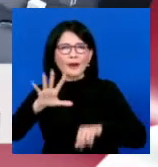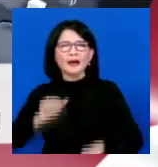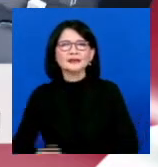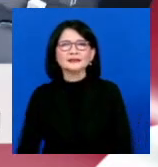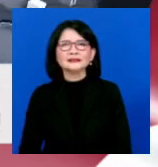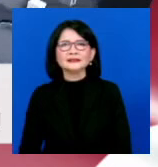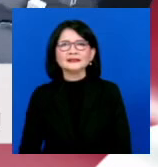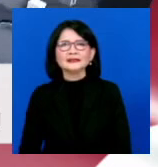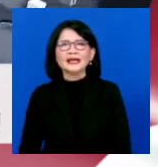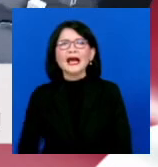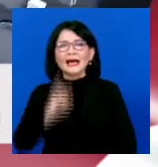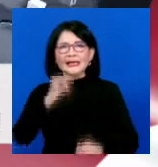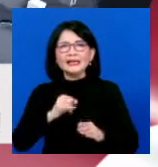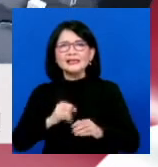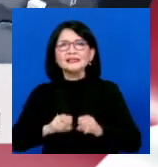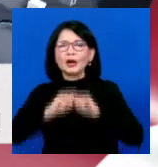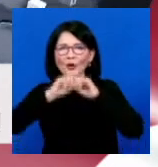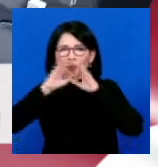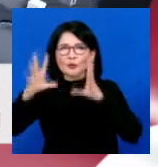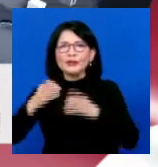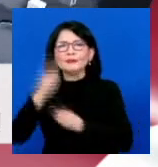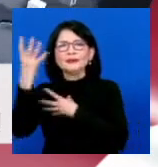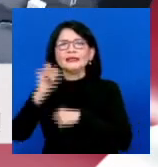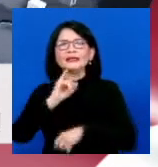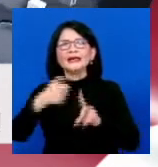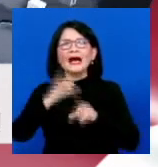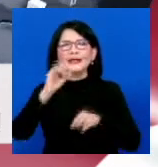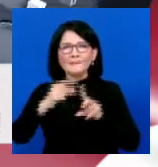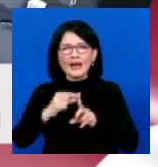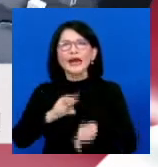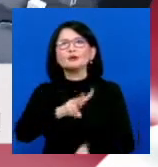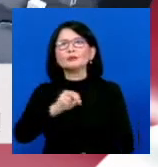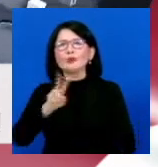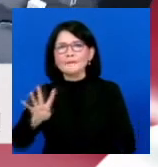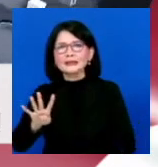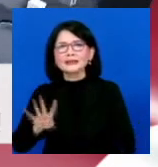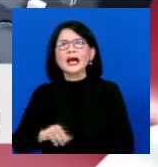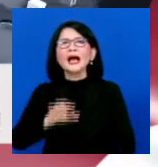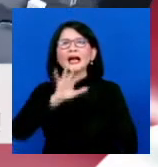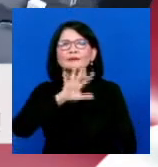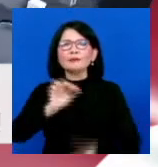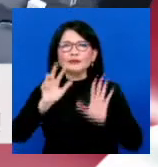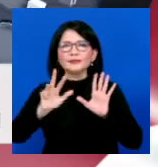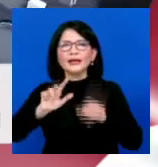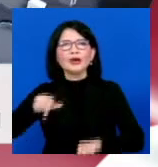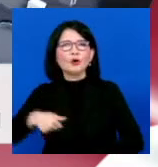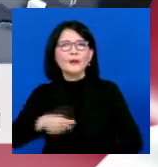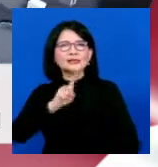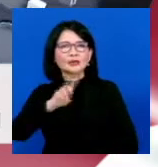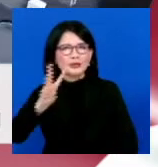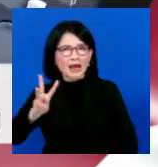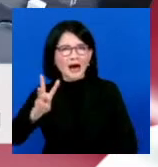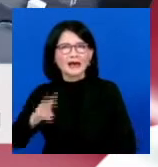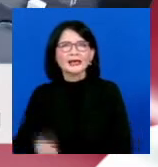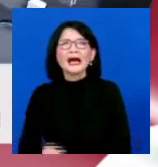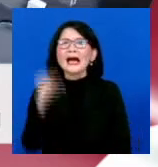indeks Keterbukaan Informasi Publik IKIP tahun 2024 adalah 59,13 di